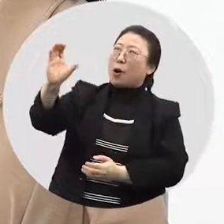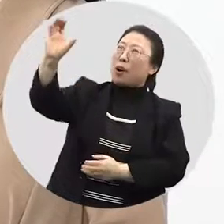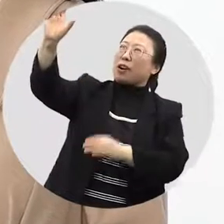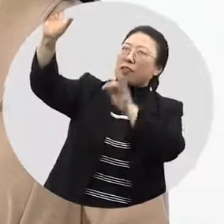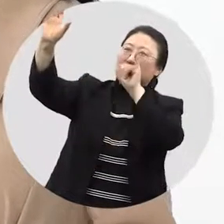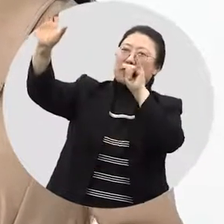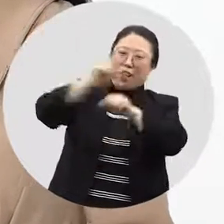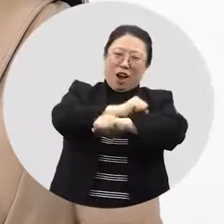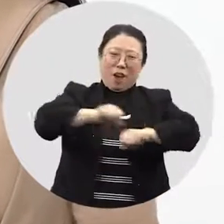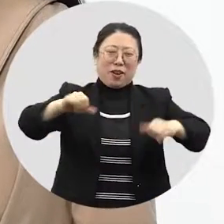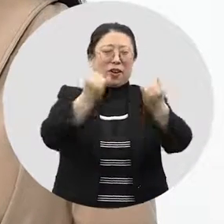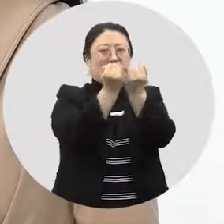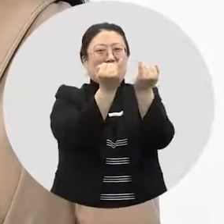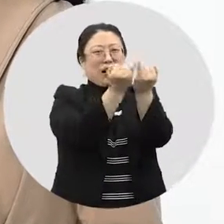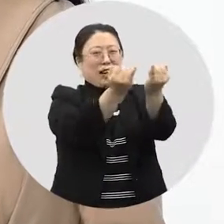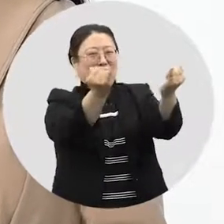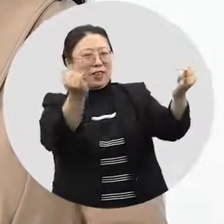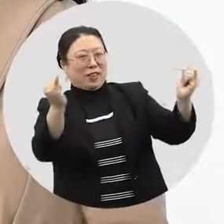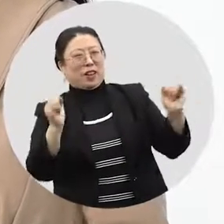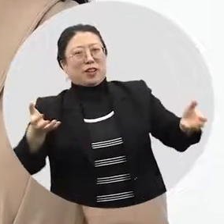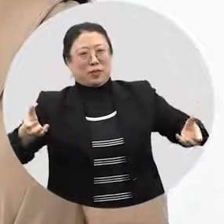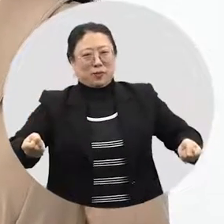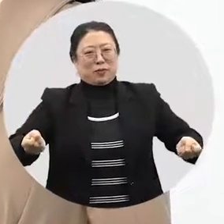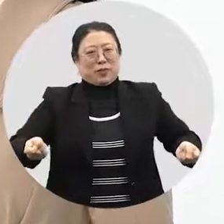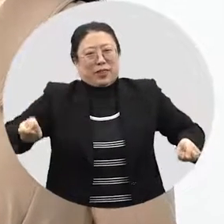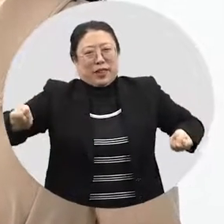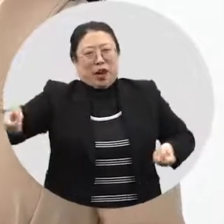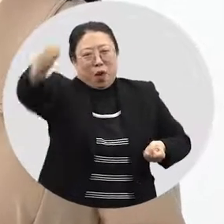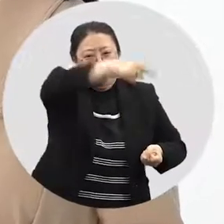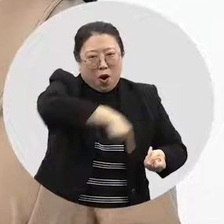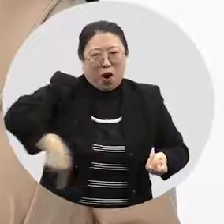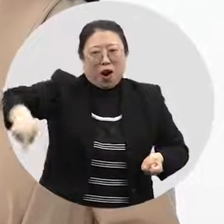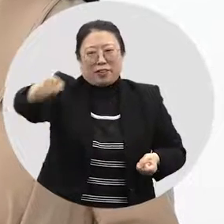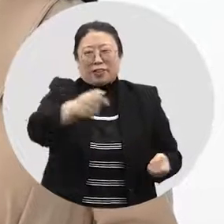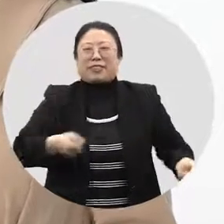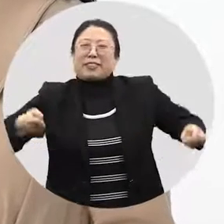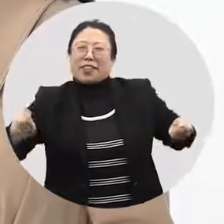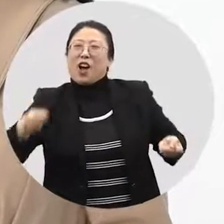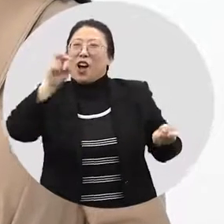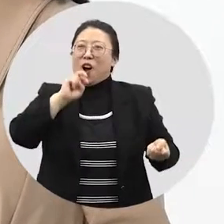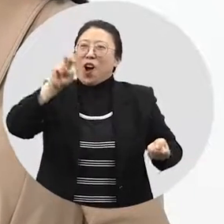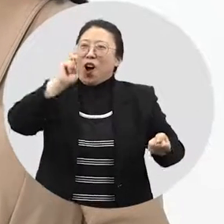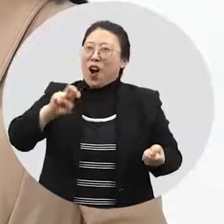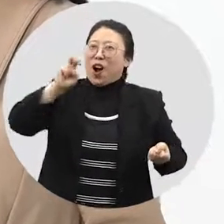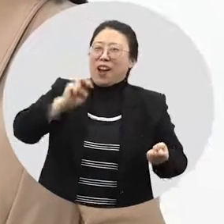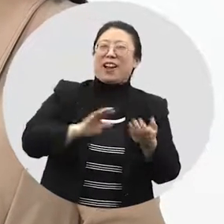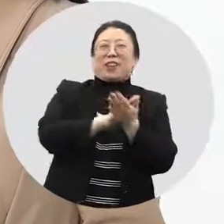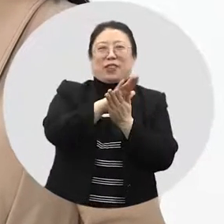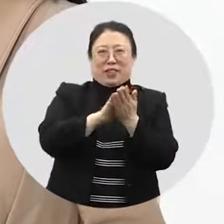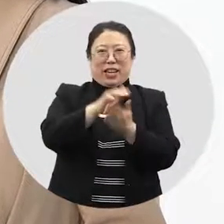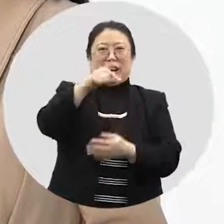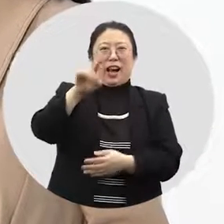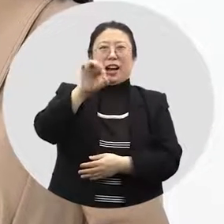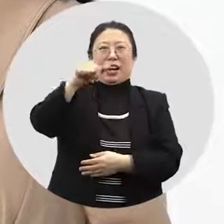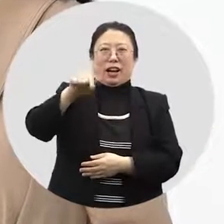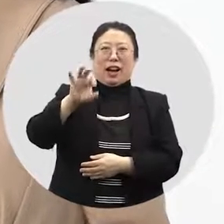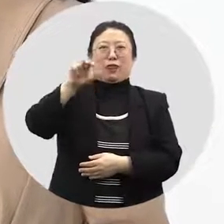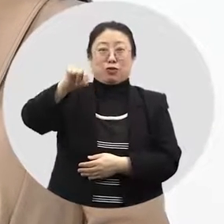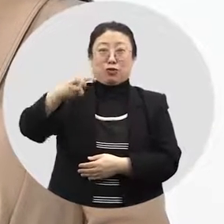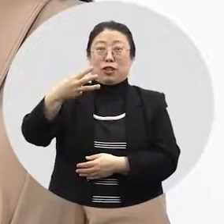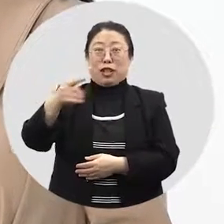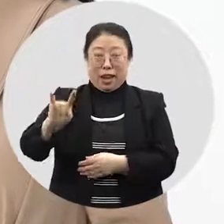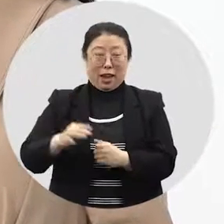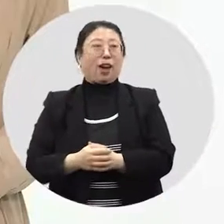부녀자들이 넓은 마당에 모여 서로서로 손을 잡고 둥글게 원을 그리며 노래하고 뛰어노는